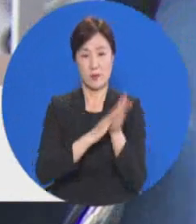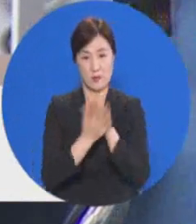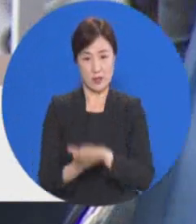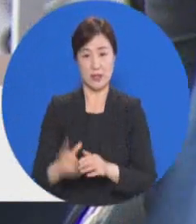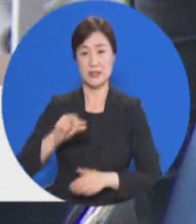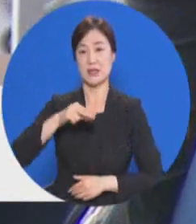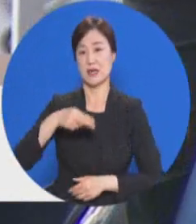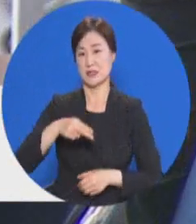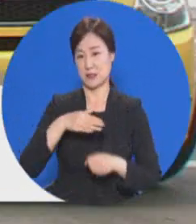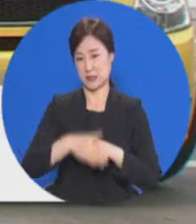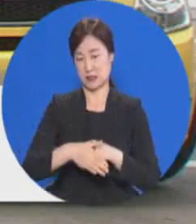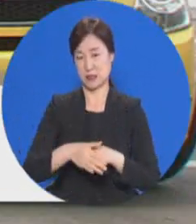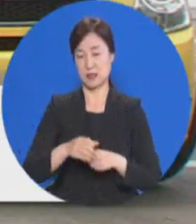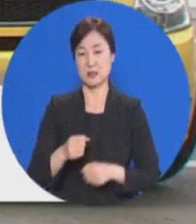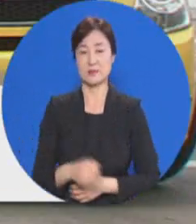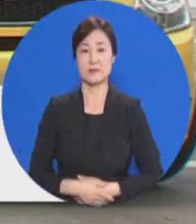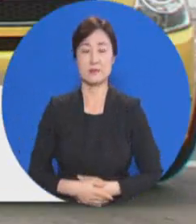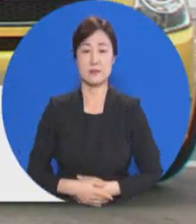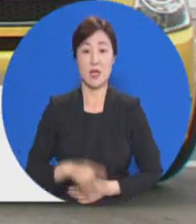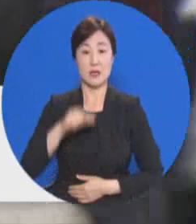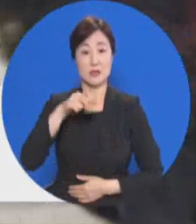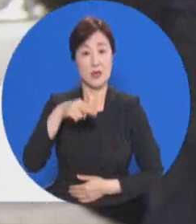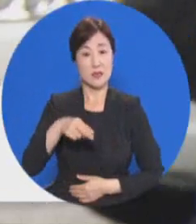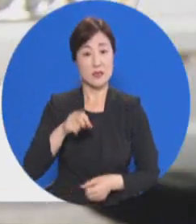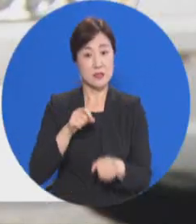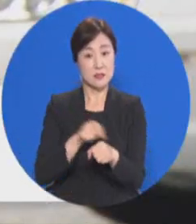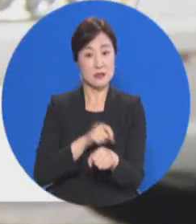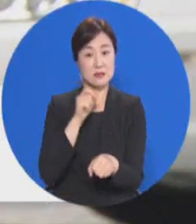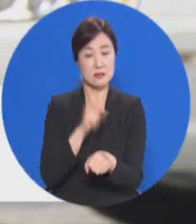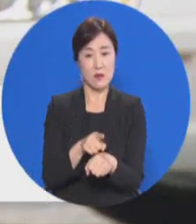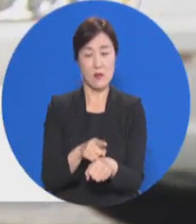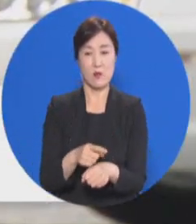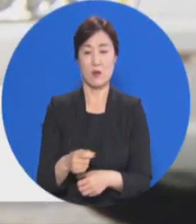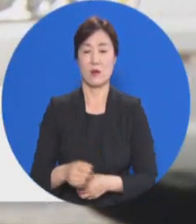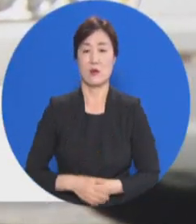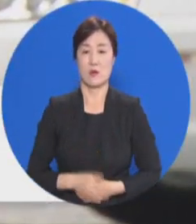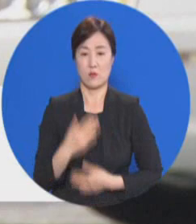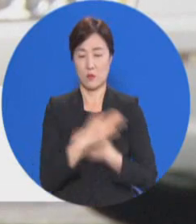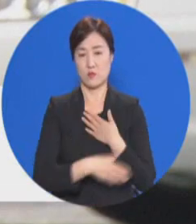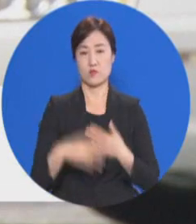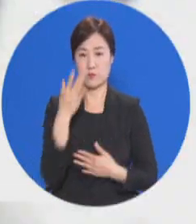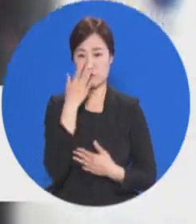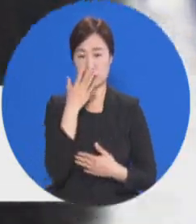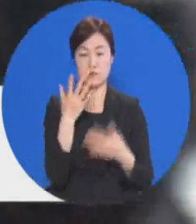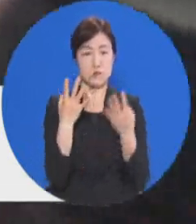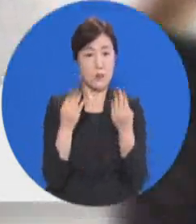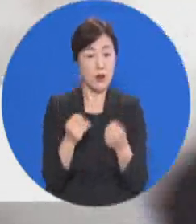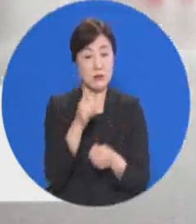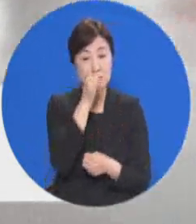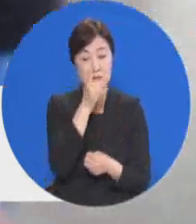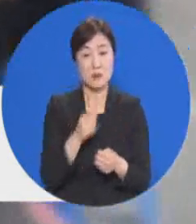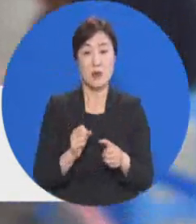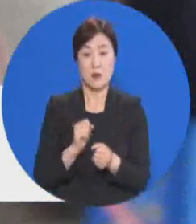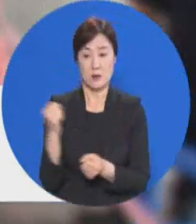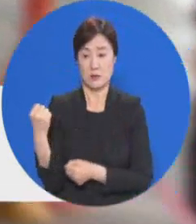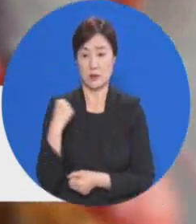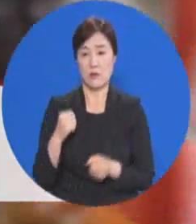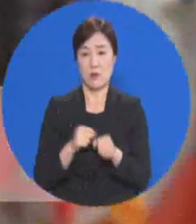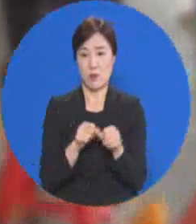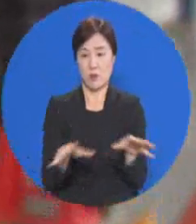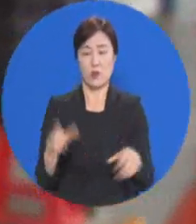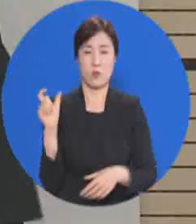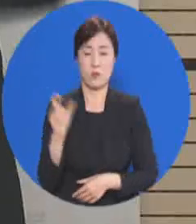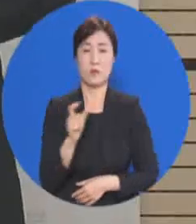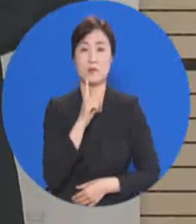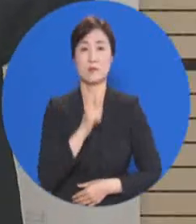분류되는데 방역당국은 GH바이러스 특징이 무증상 확진자는 많지만 다른 바이러스보다 전파력은 높은 것으로 보고